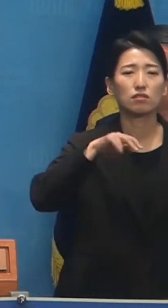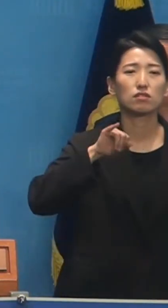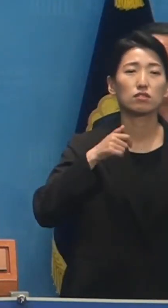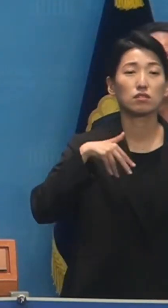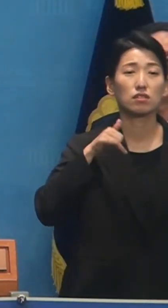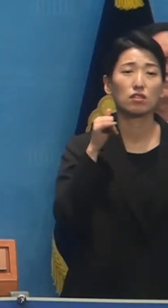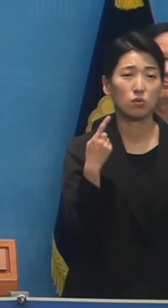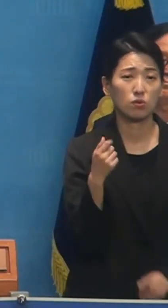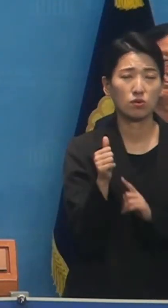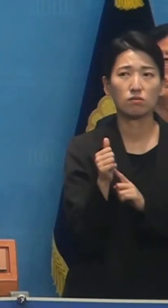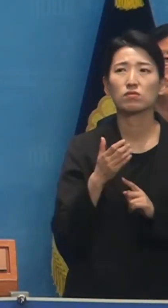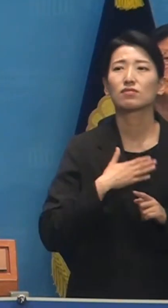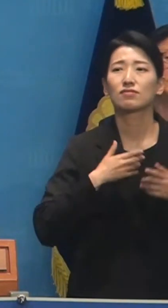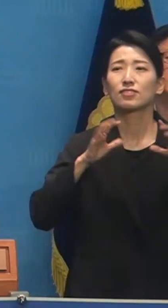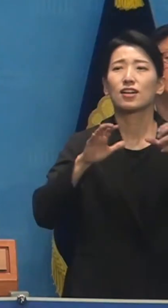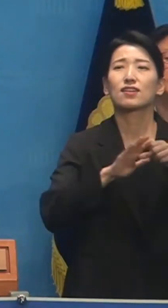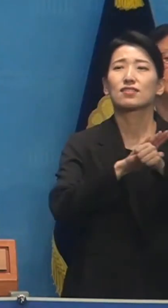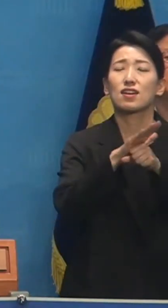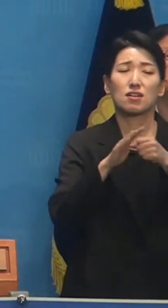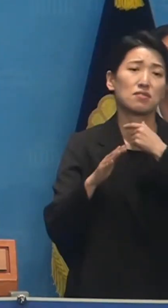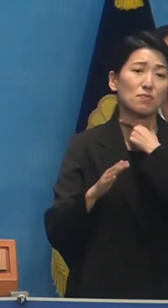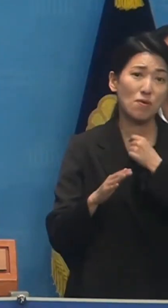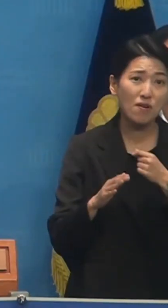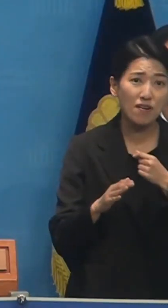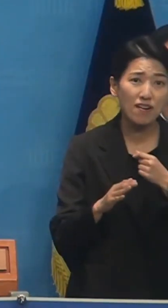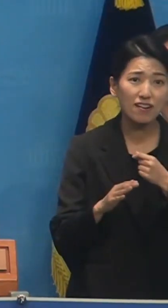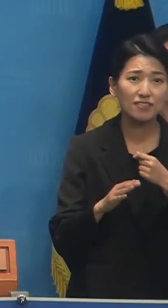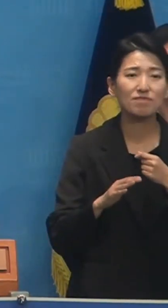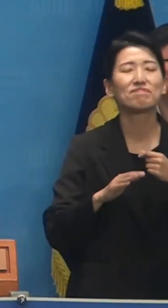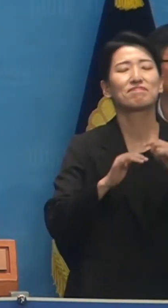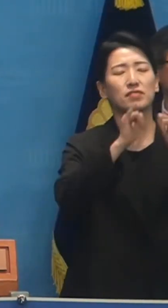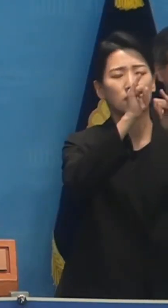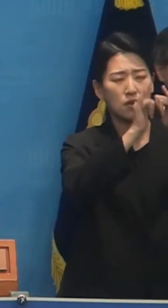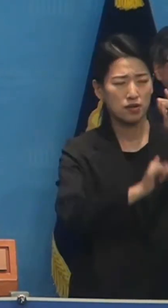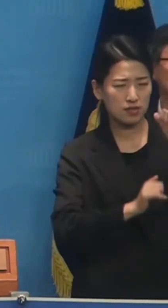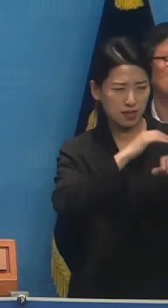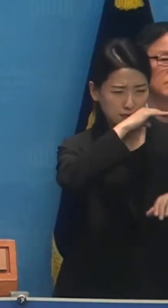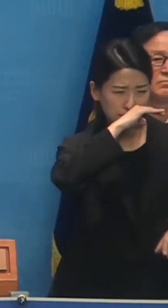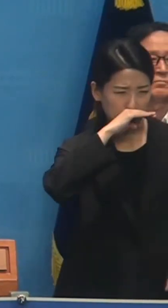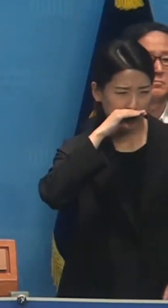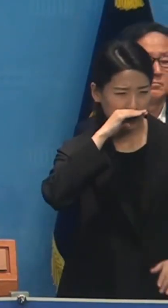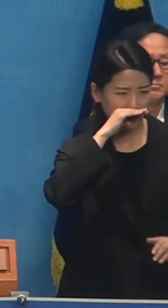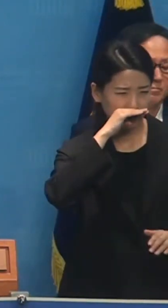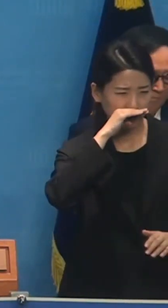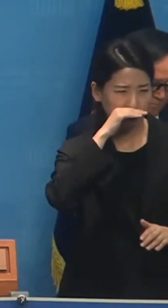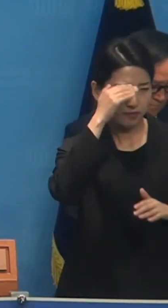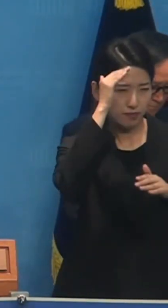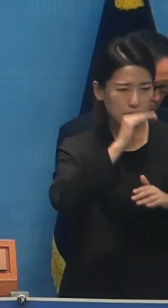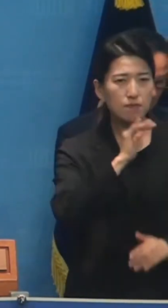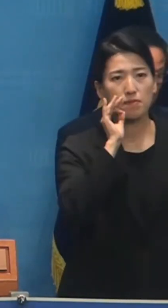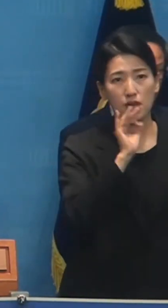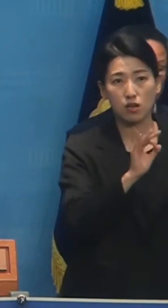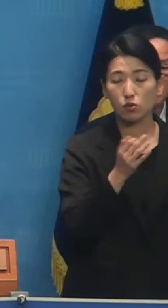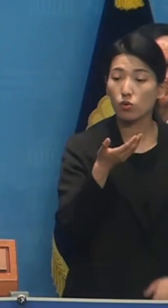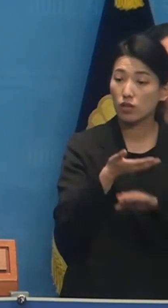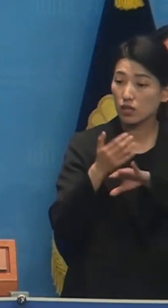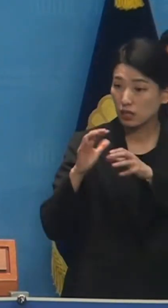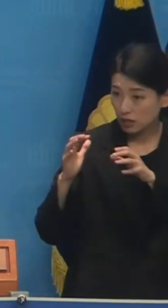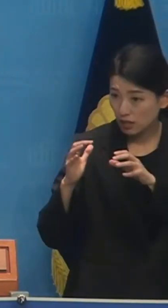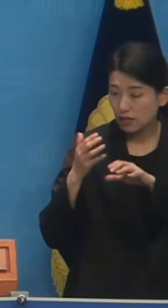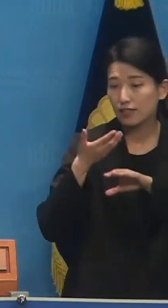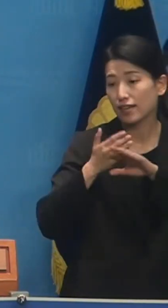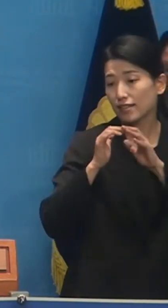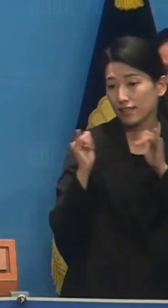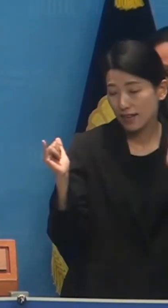선생님께서는 자신이 나라를 사랑하려거든 역사를 읽을 것이며 다른 사람에게 나라를 사랑하게 하려거든 역사를